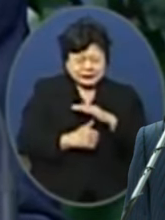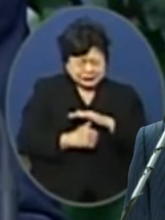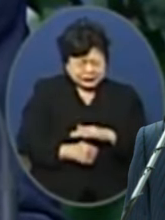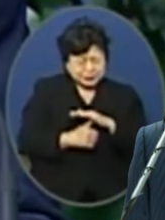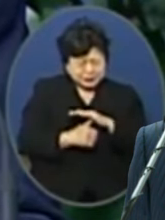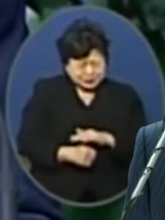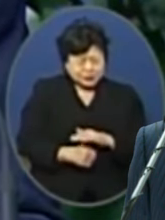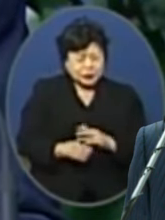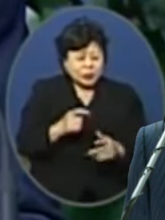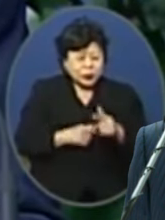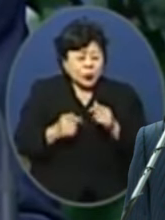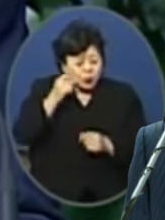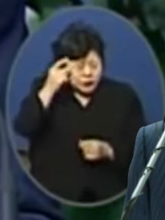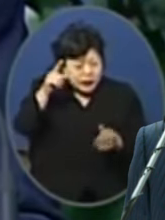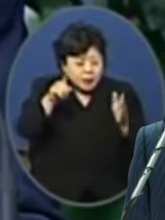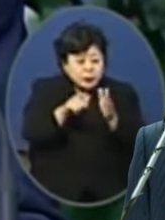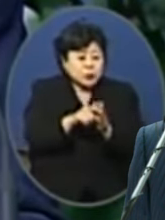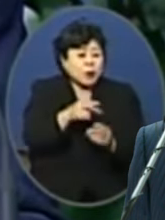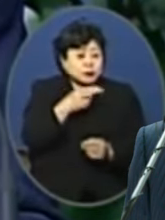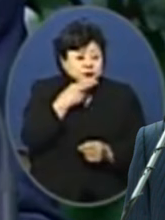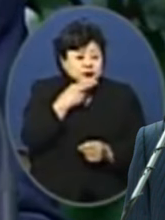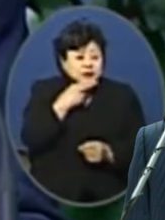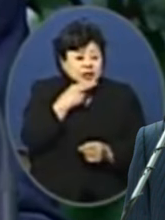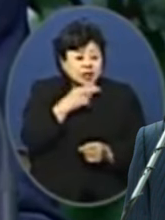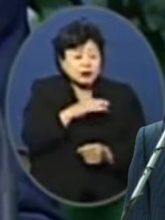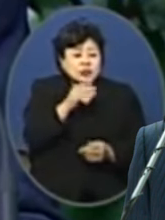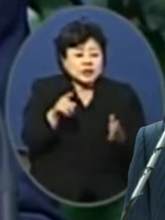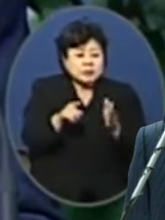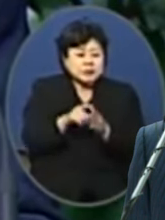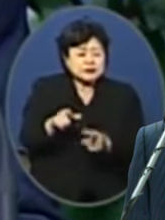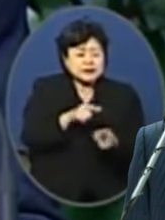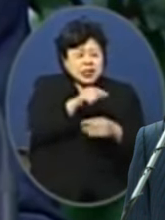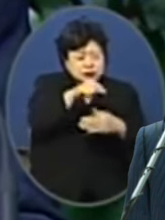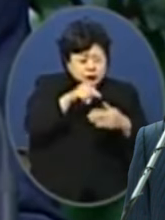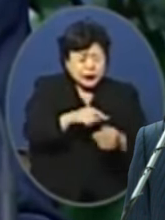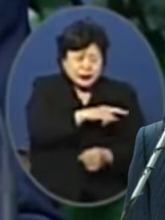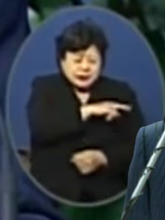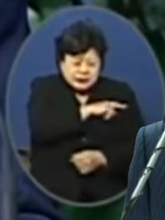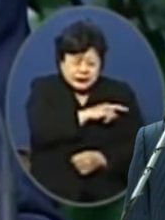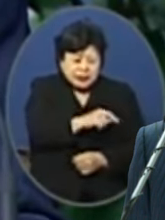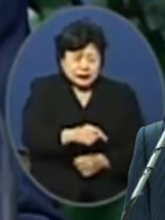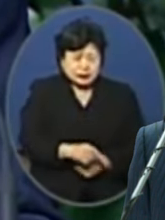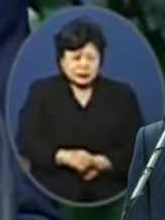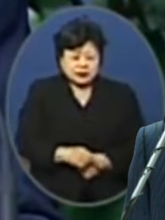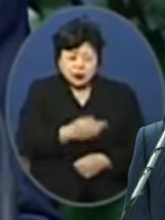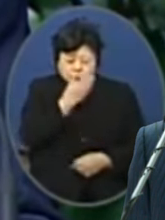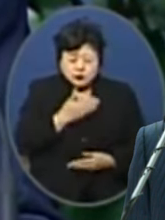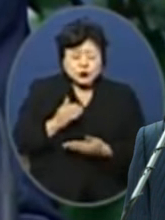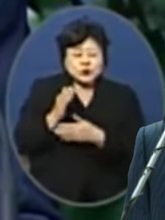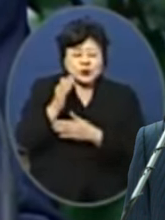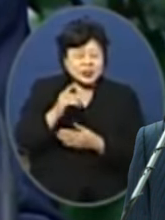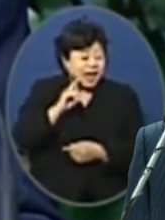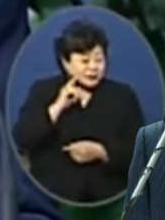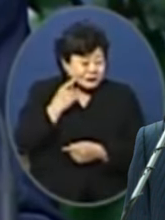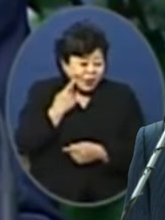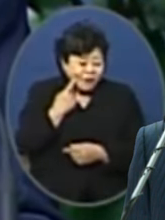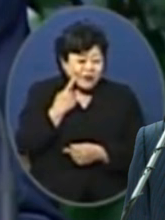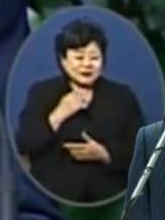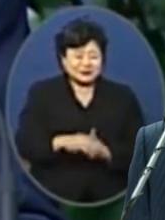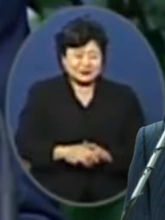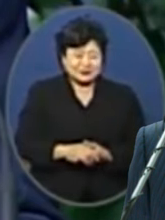것보다 더 위대한 신앙은 없습니다 우리 신앙생활에 가장 롭고 나오는